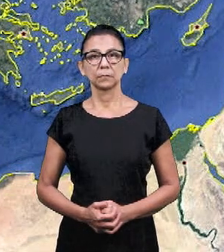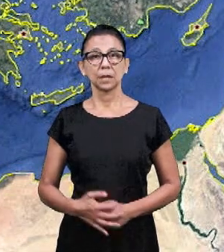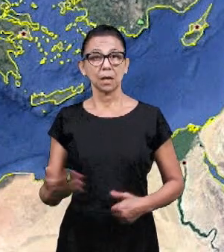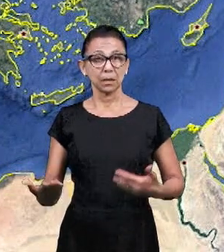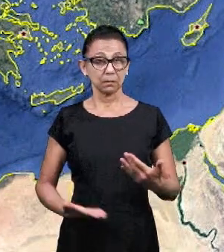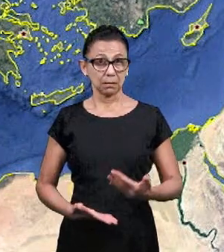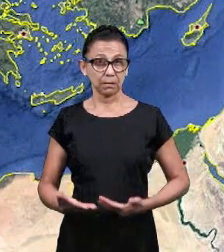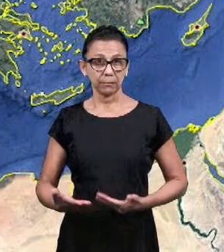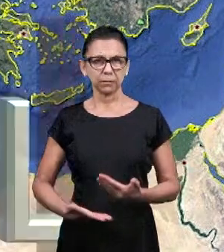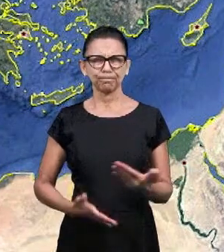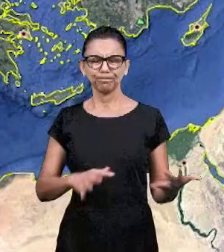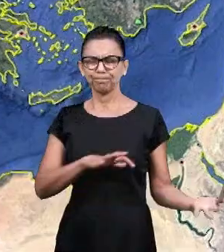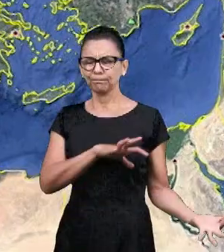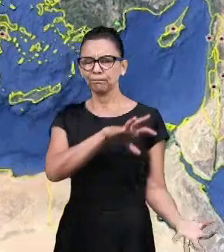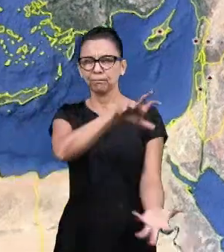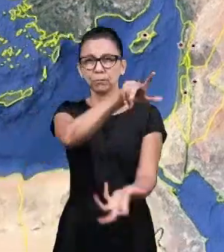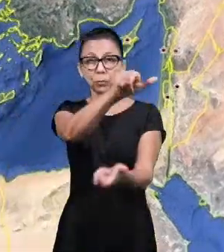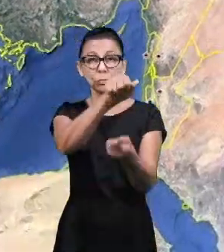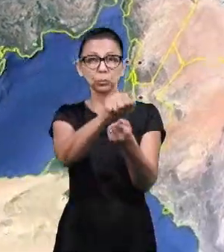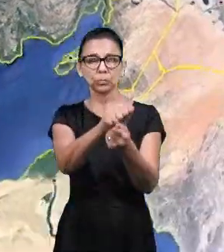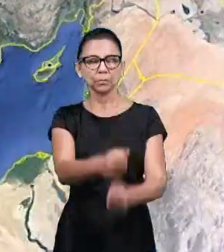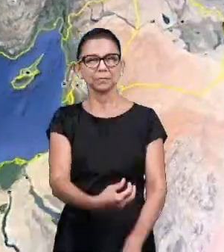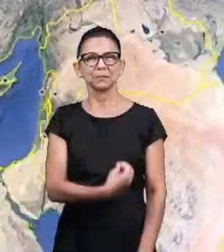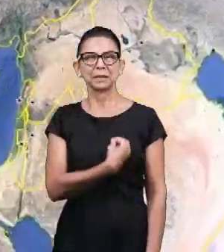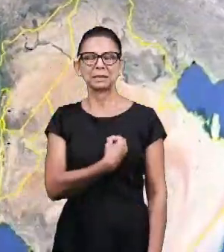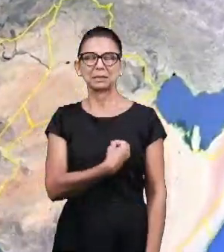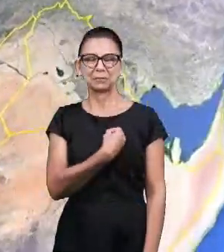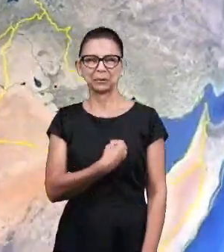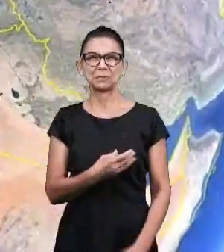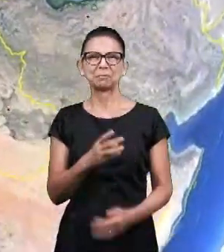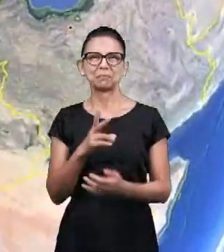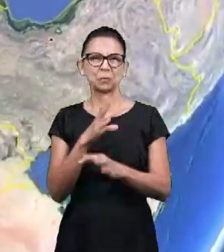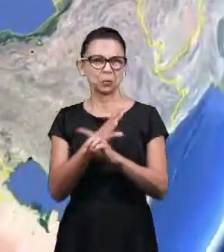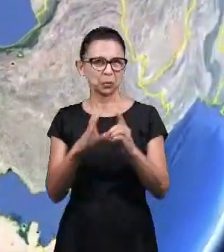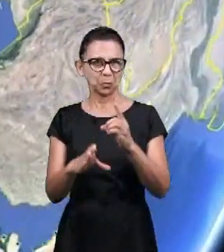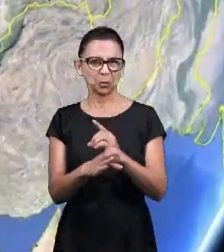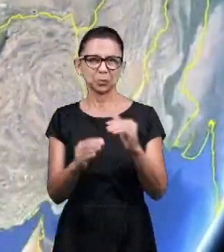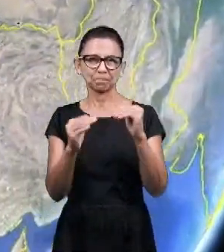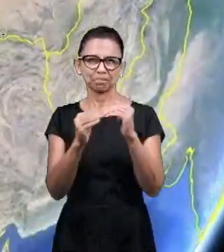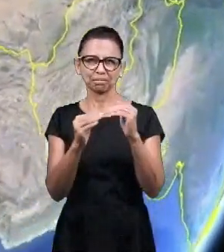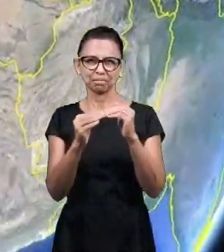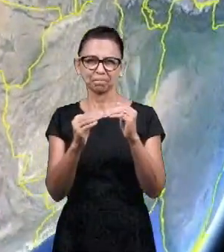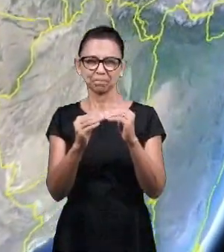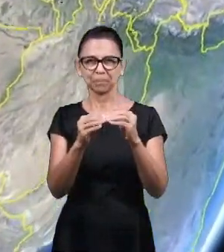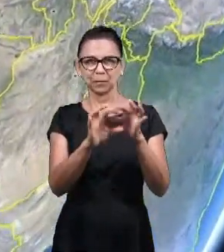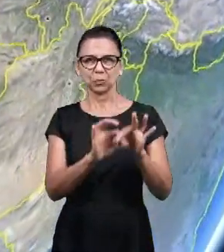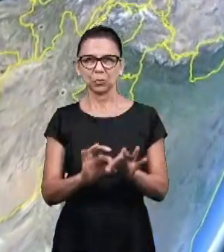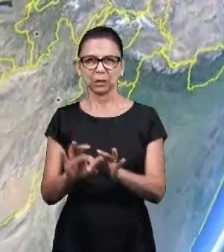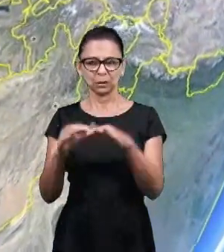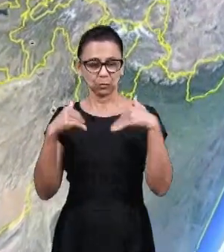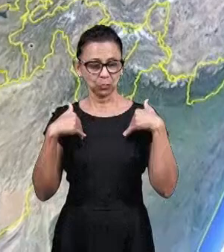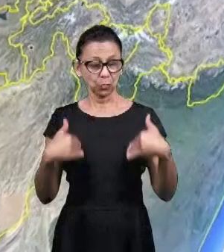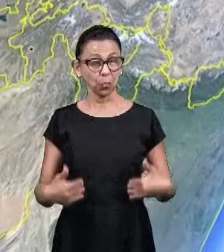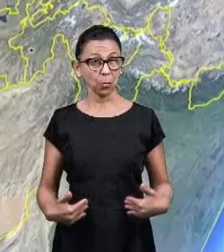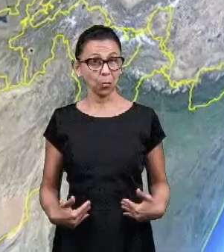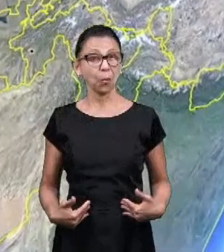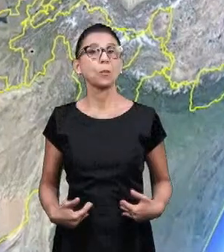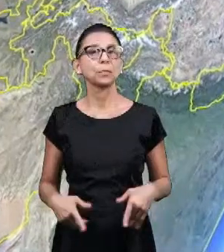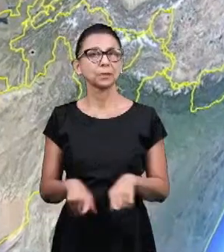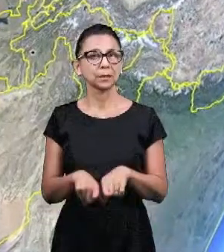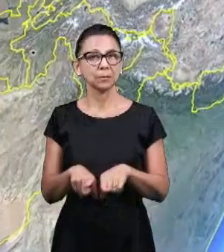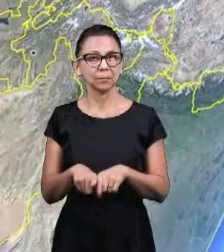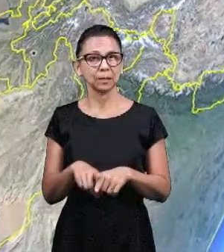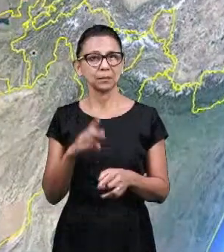Des frères et sœurs de toutes les parties du monde participent d'un même culte, ensemble, dans un même corps et dans un même